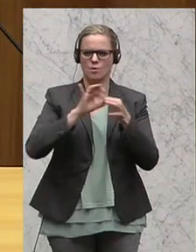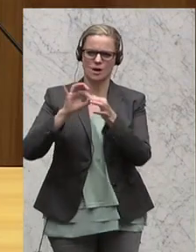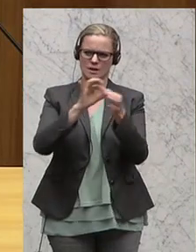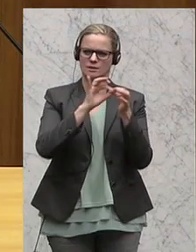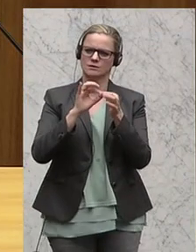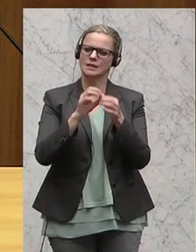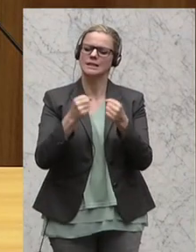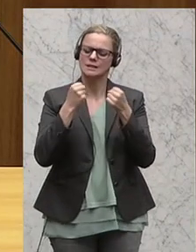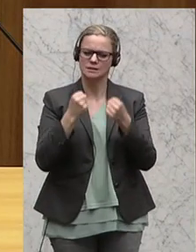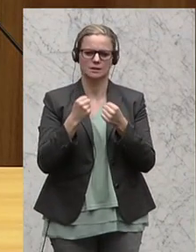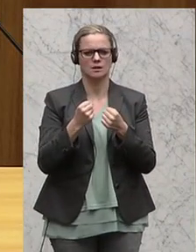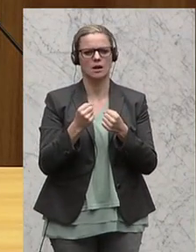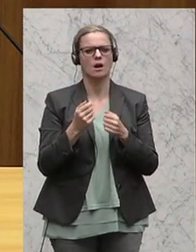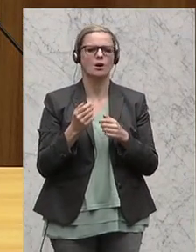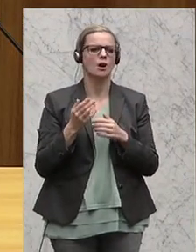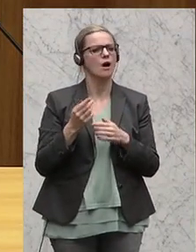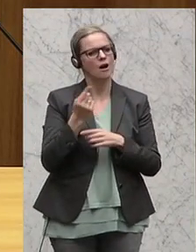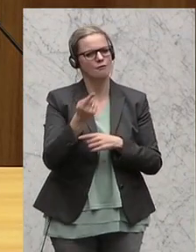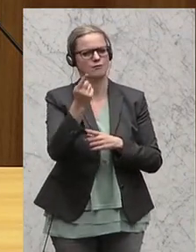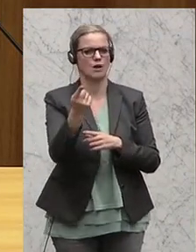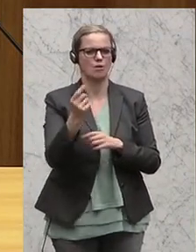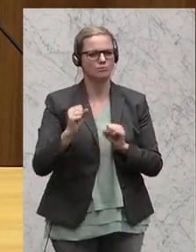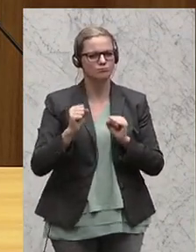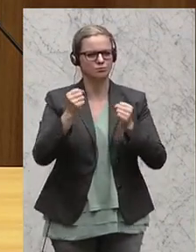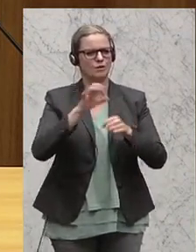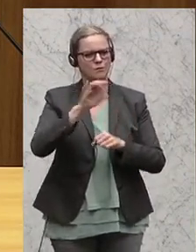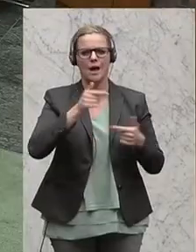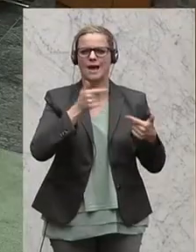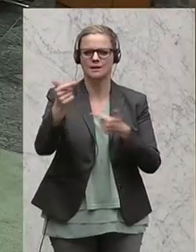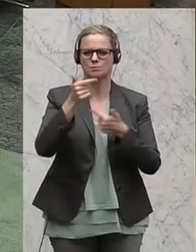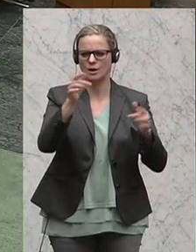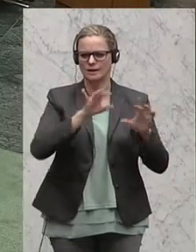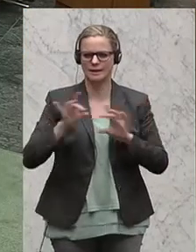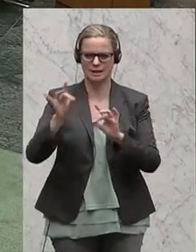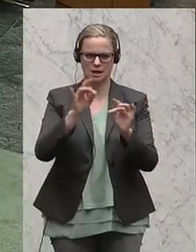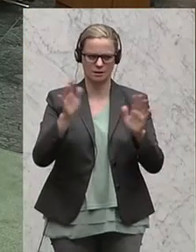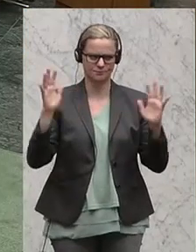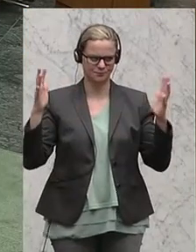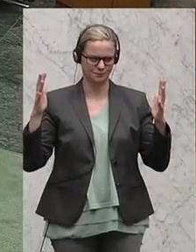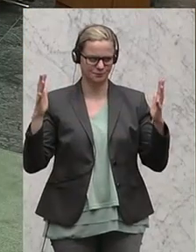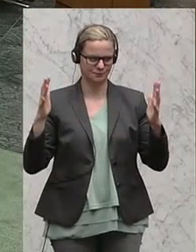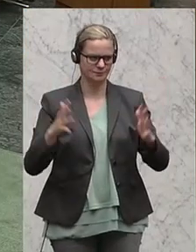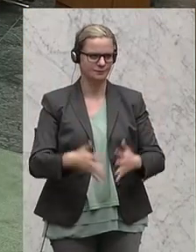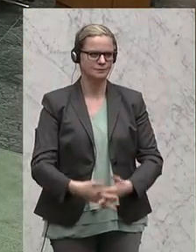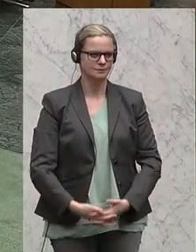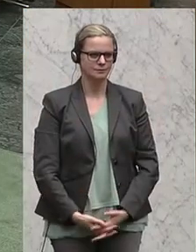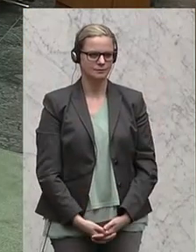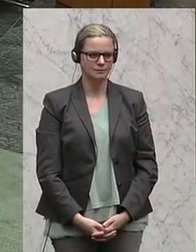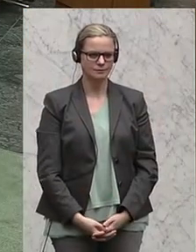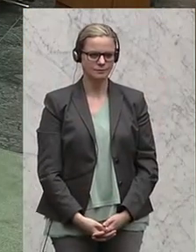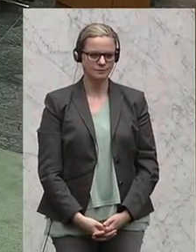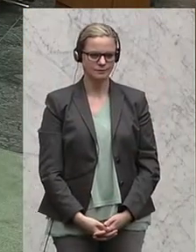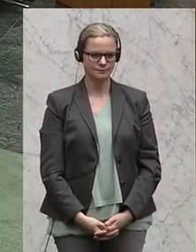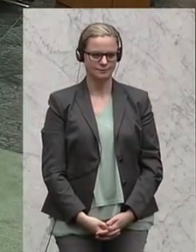weiterhin kräftig für ihre Exportaktivitäten einsetzen. CETA ist ein hervorragendes Abkommen, nützt vor allem